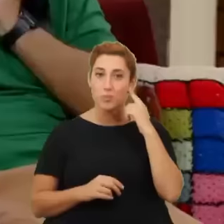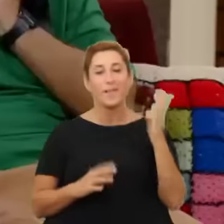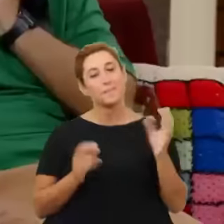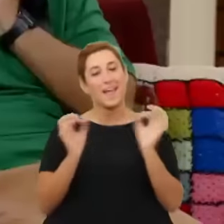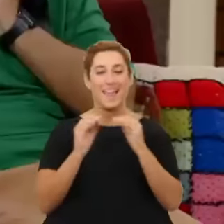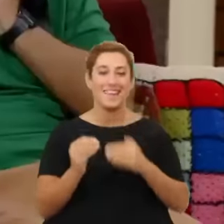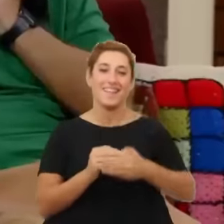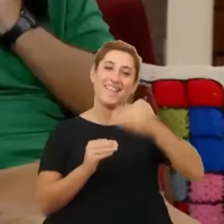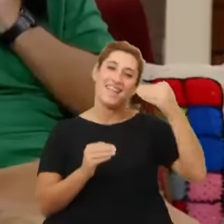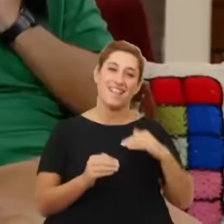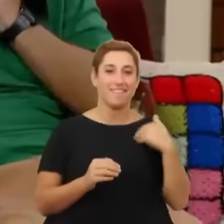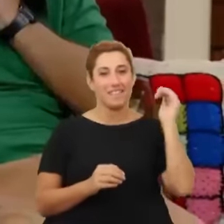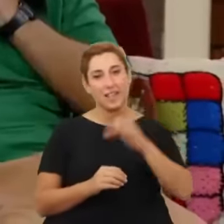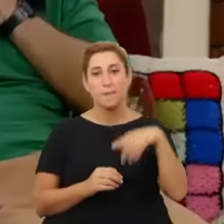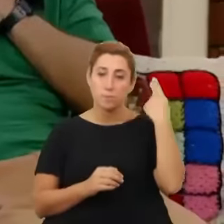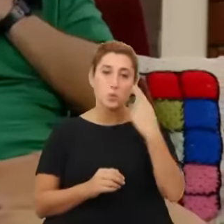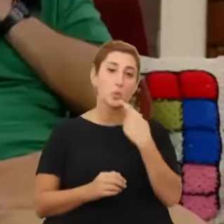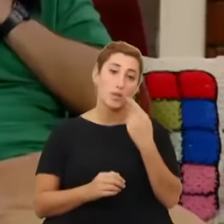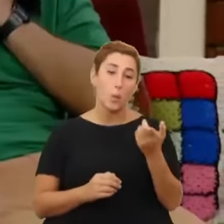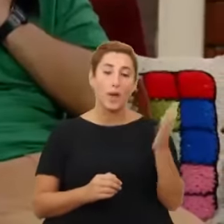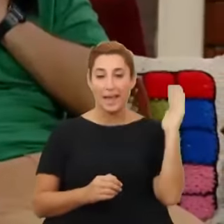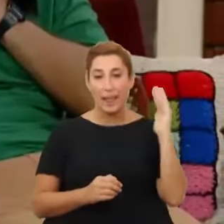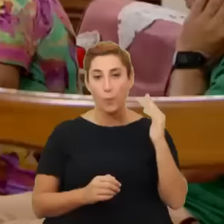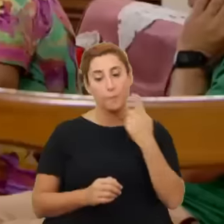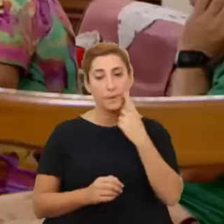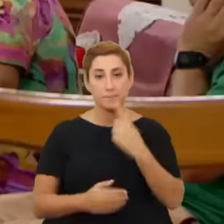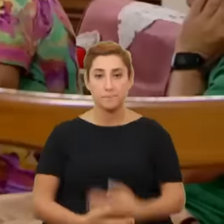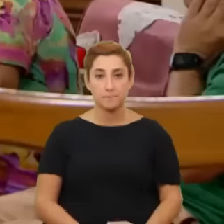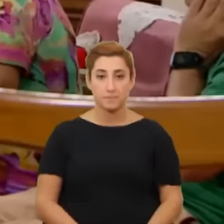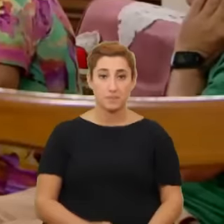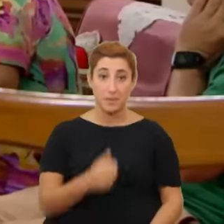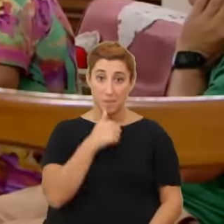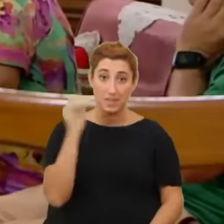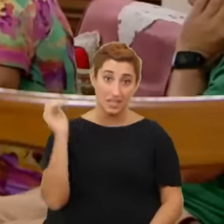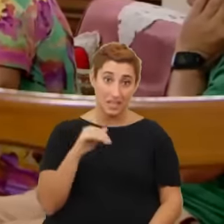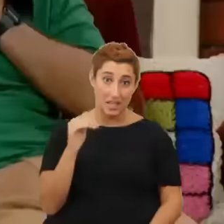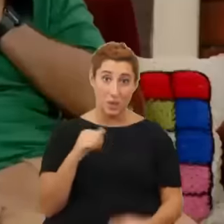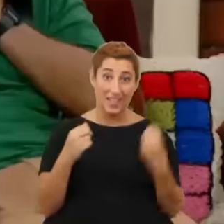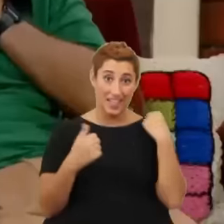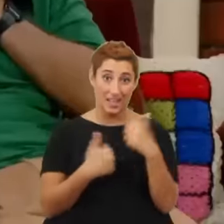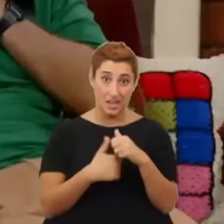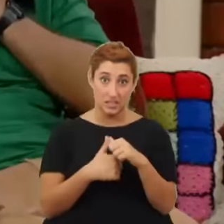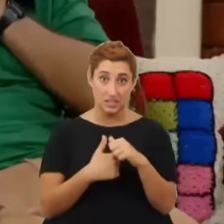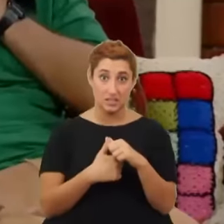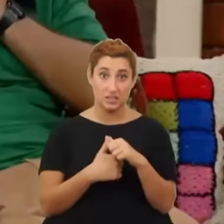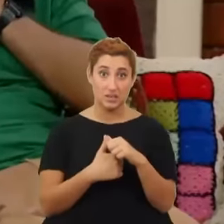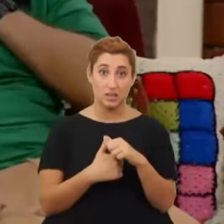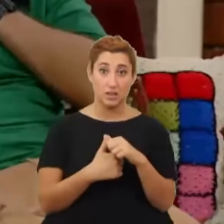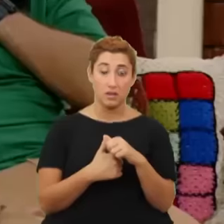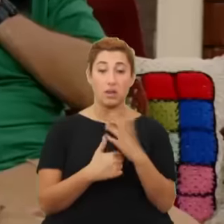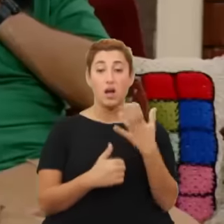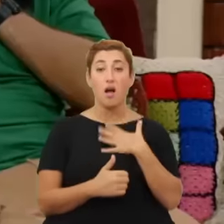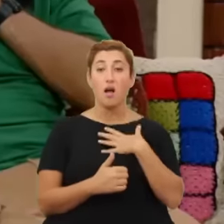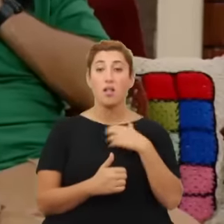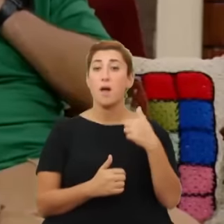dedi birazcık erken geleyim dedi. Öyle geliyorlar bakalım. Babası geliyor yeni karısıyla. Ya